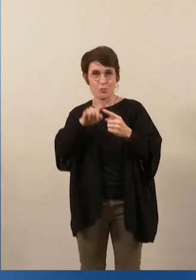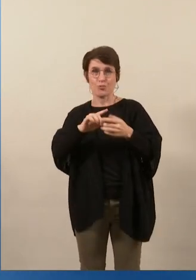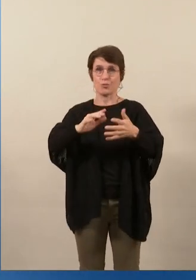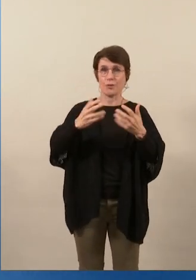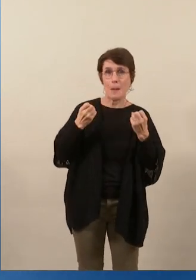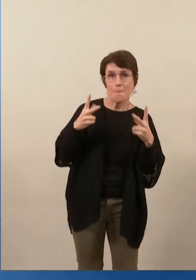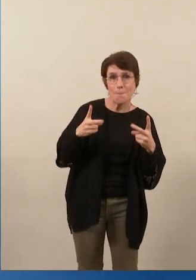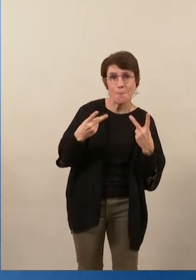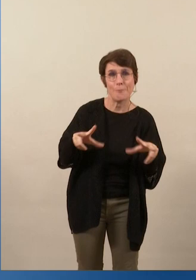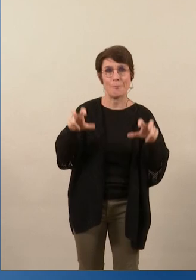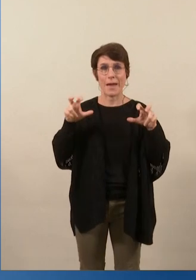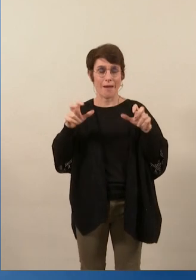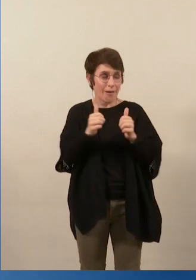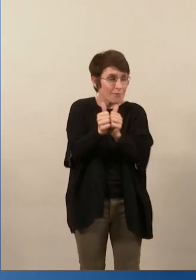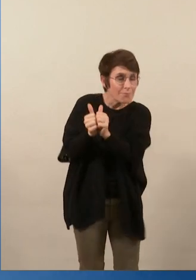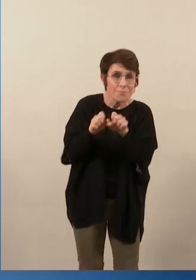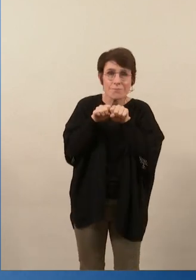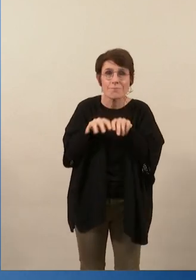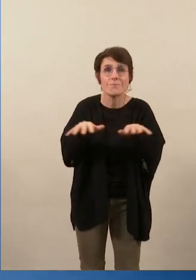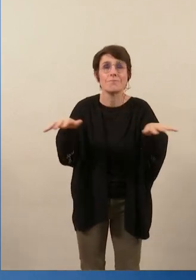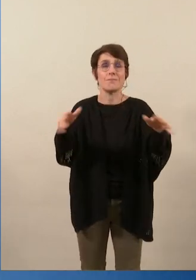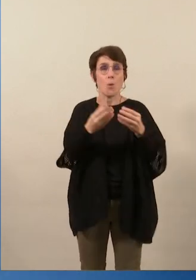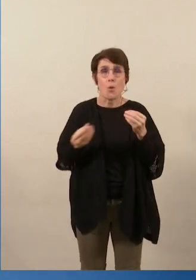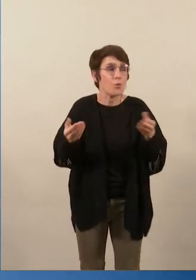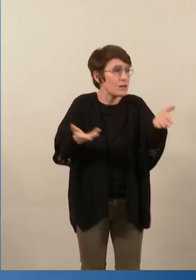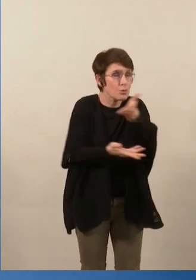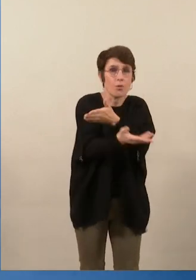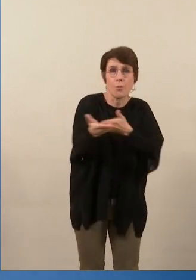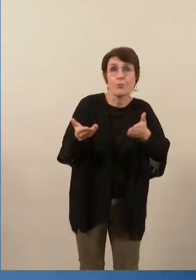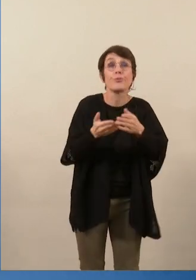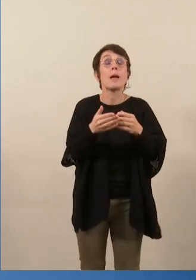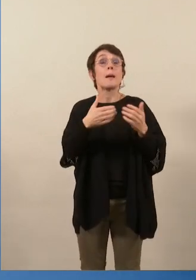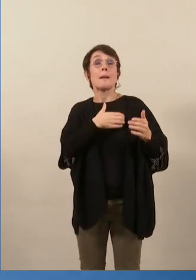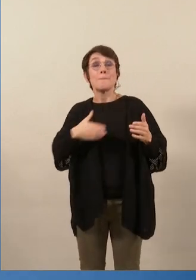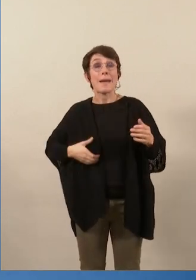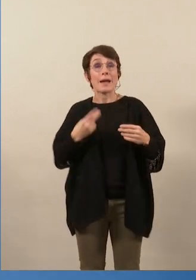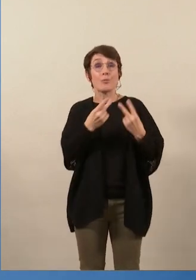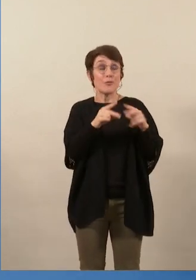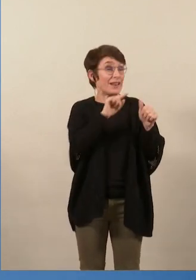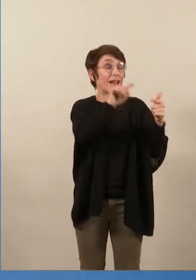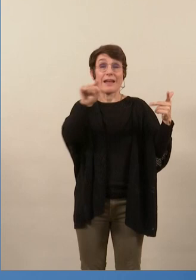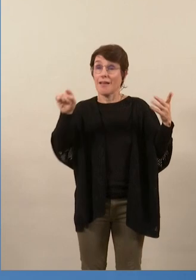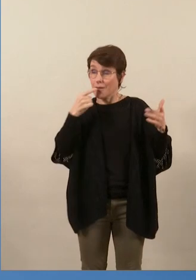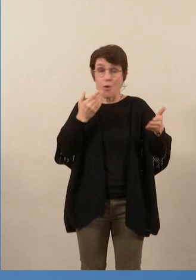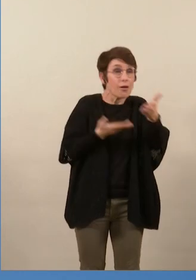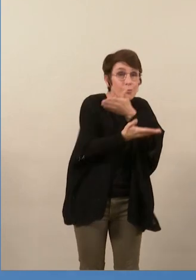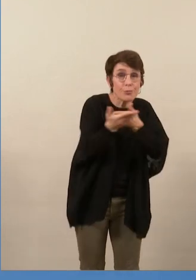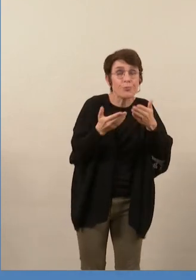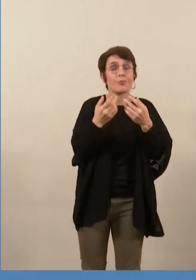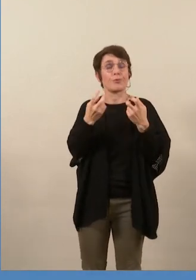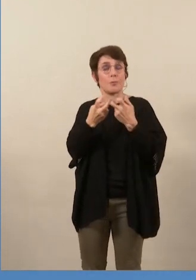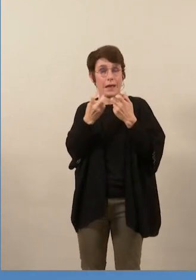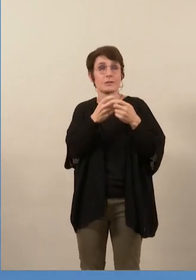entre les populations et je suis en lien régulier avec les mairres de toutes ces villes les maires de bethleéem et et de